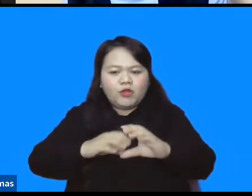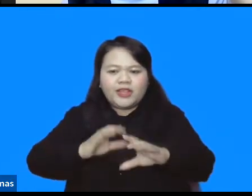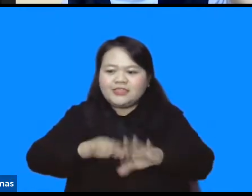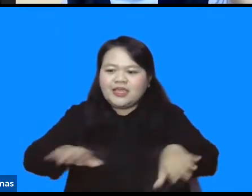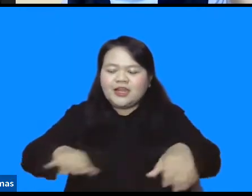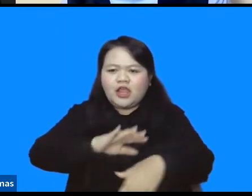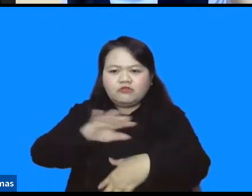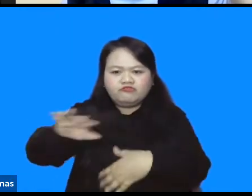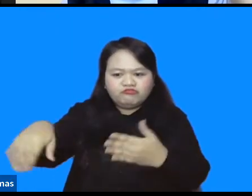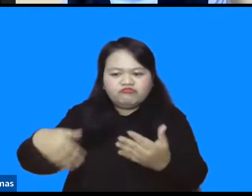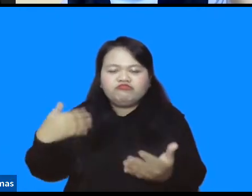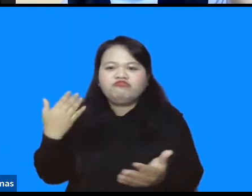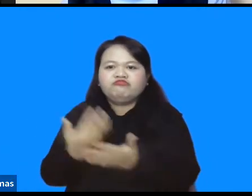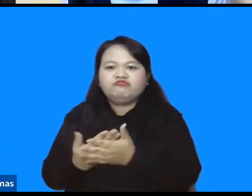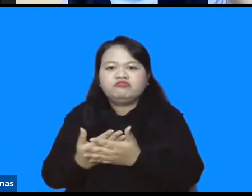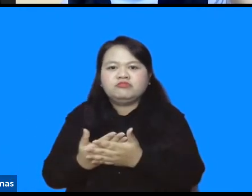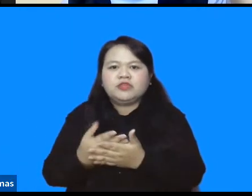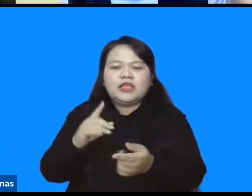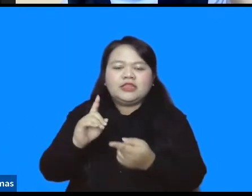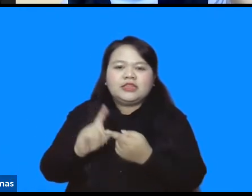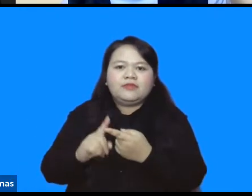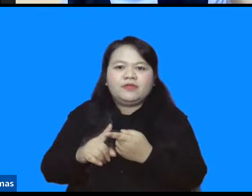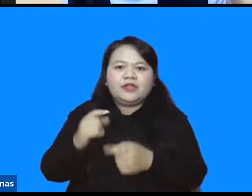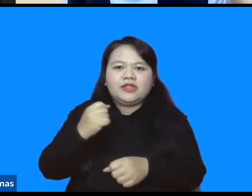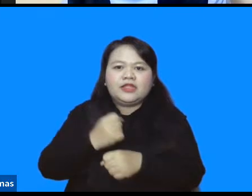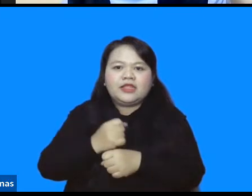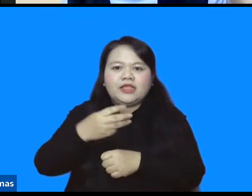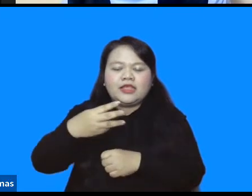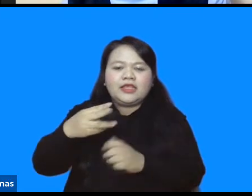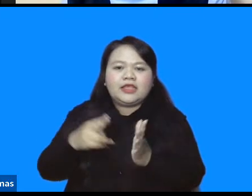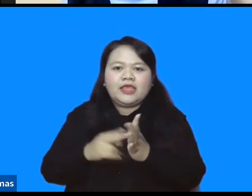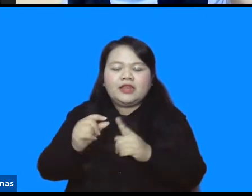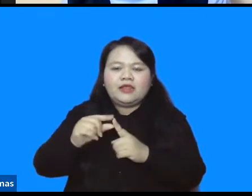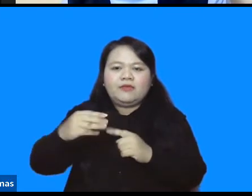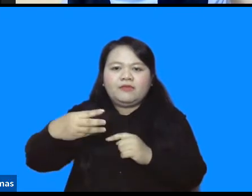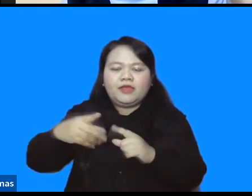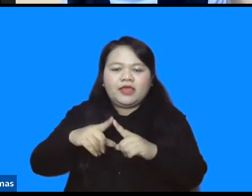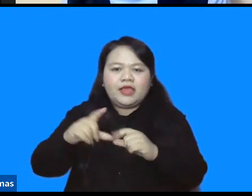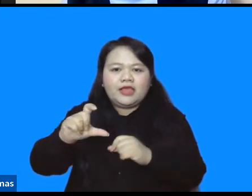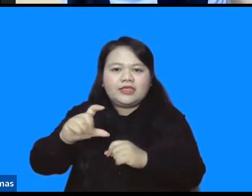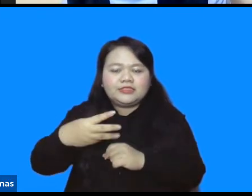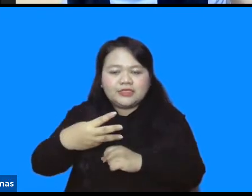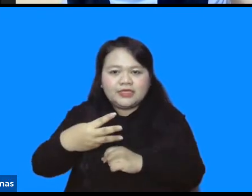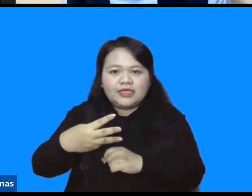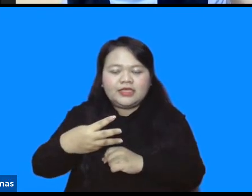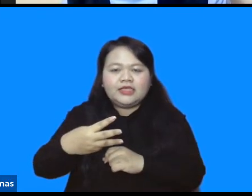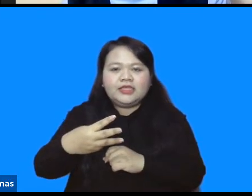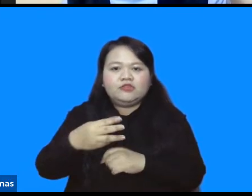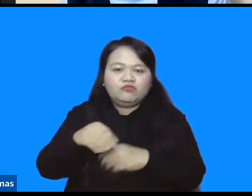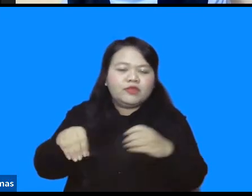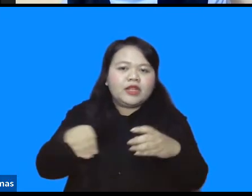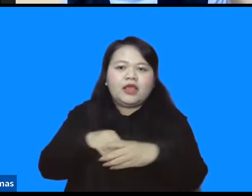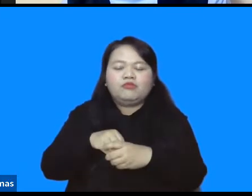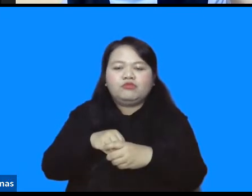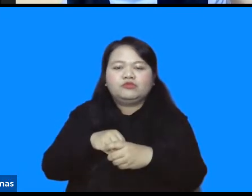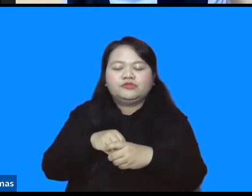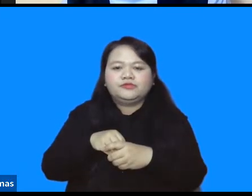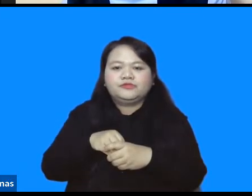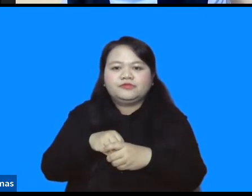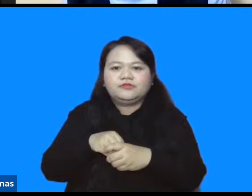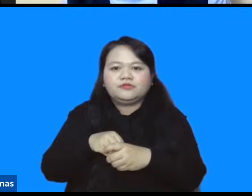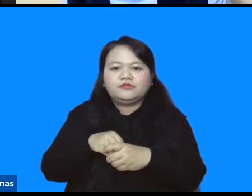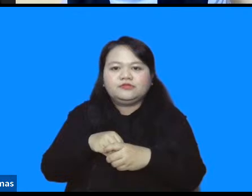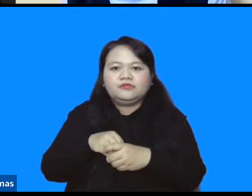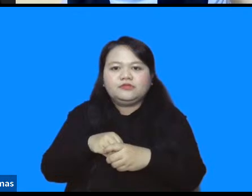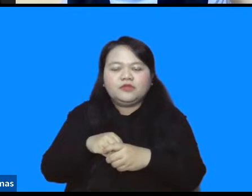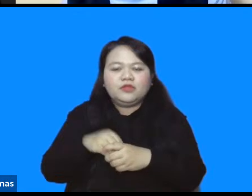gitu. Teman-teman di Genvi, anak-anak di Genvis bergabunglah ke situ nanti. Apakah ya yang memang yang